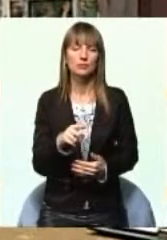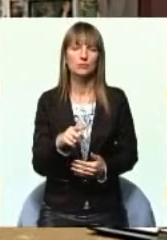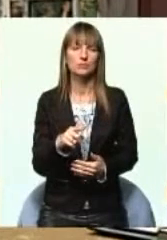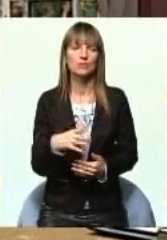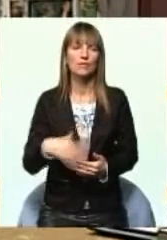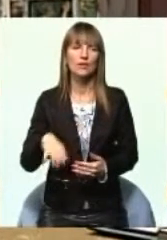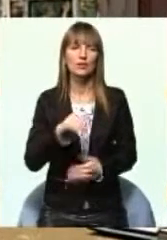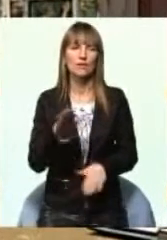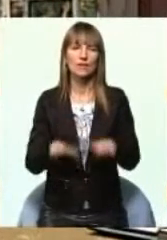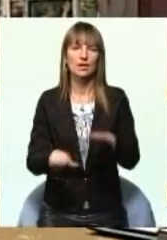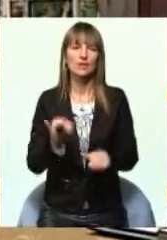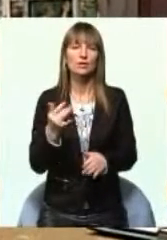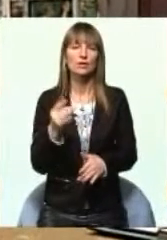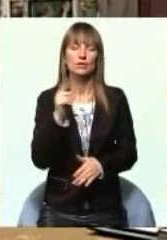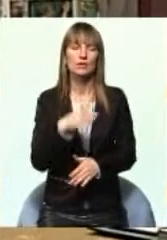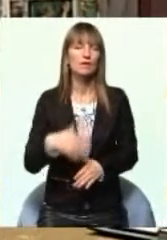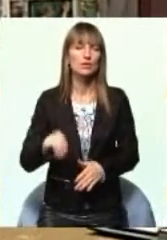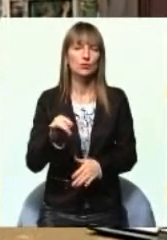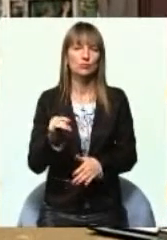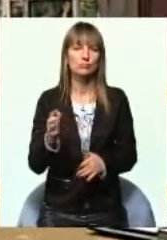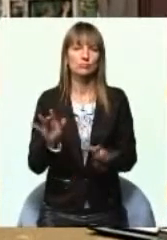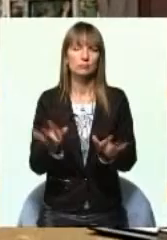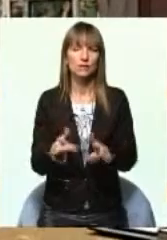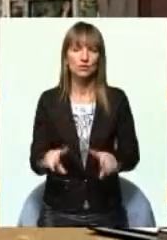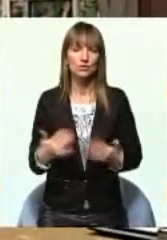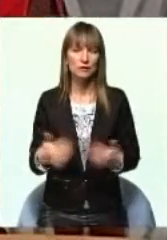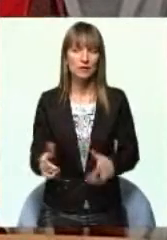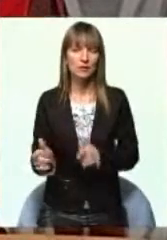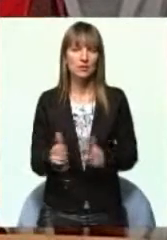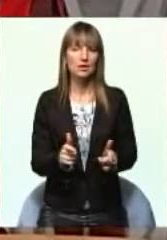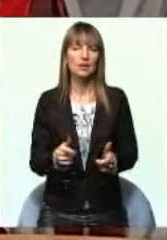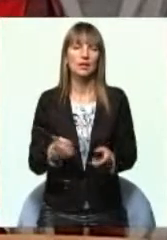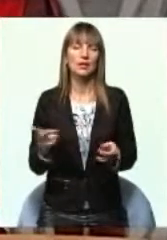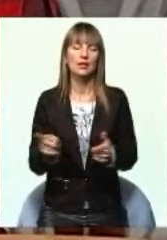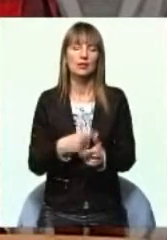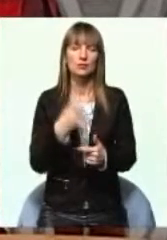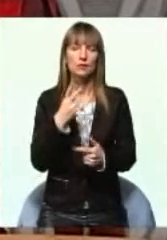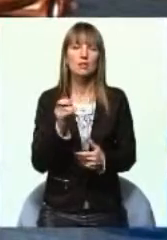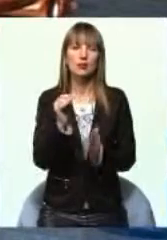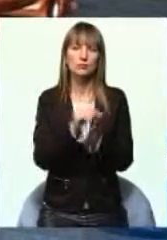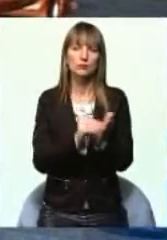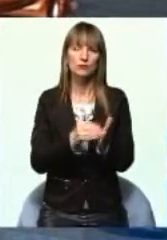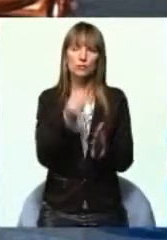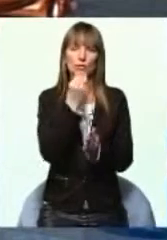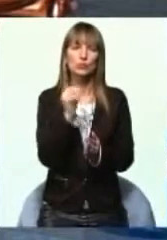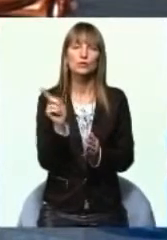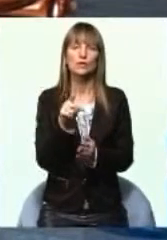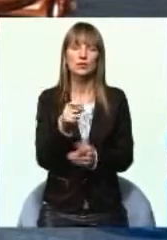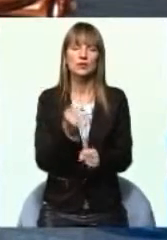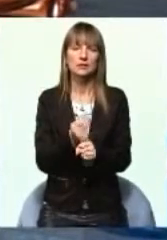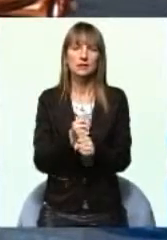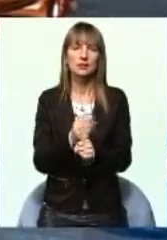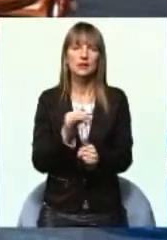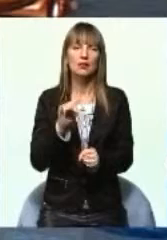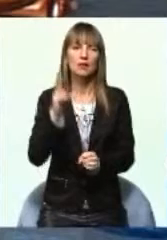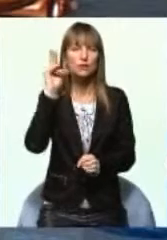все весить і скільки там все посчитає. Або, наприклад, звернути увагу на склад продукту, з чого він виготовлений, та на